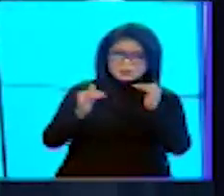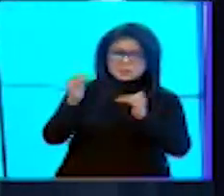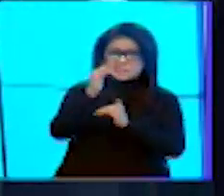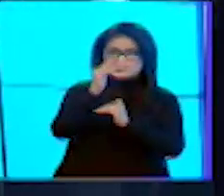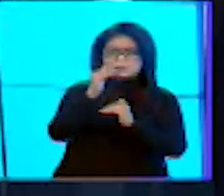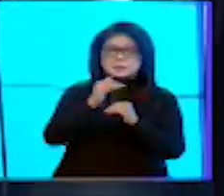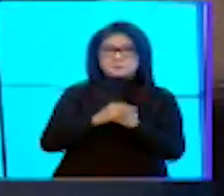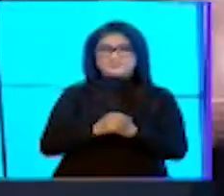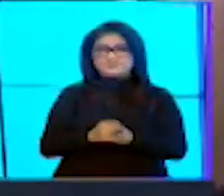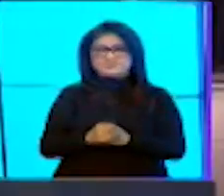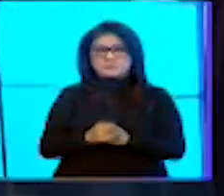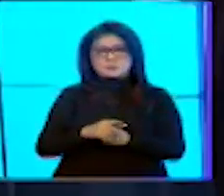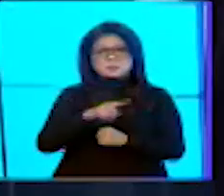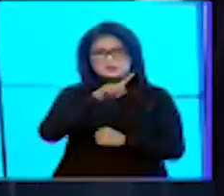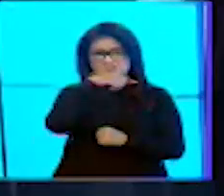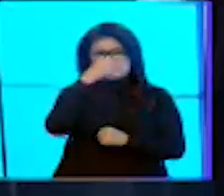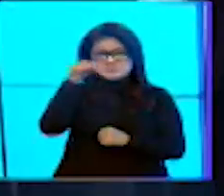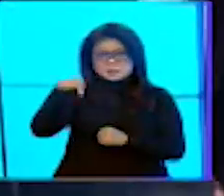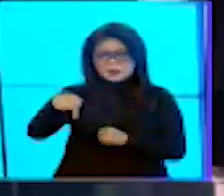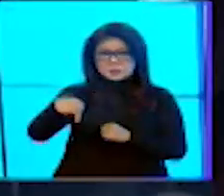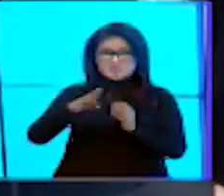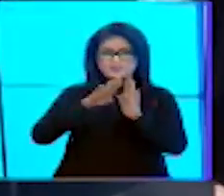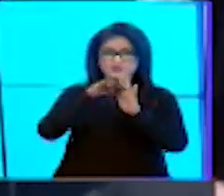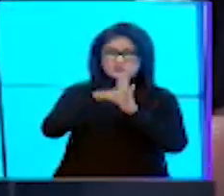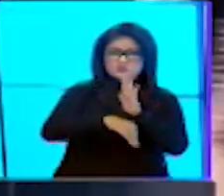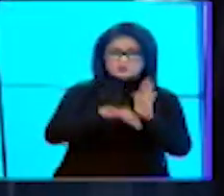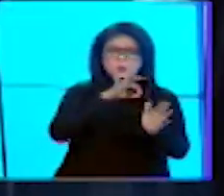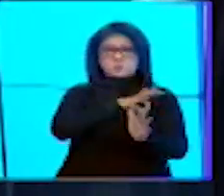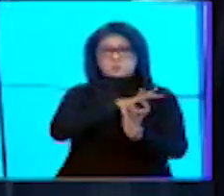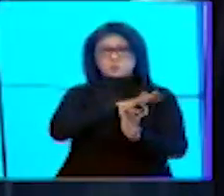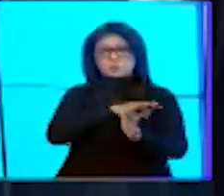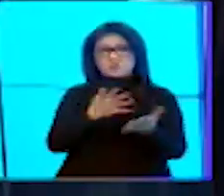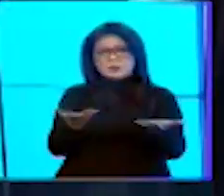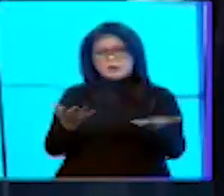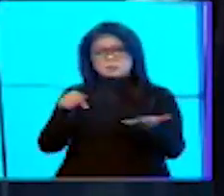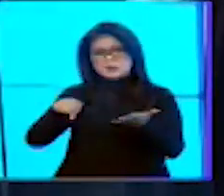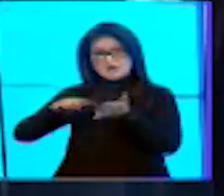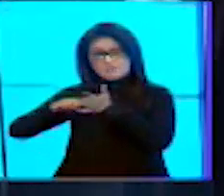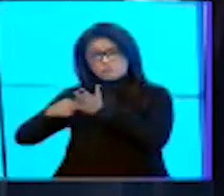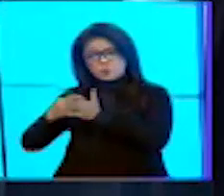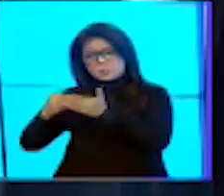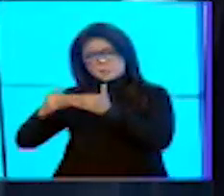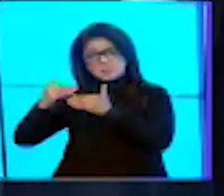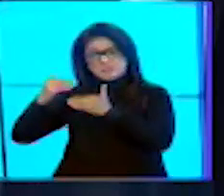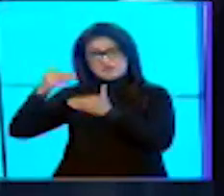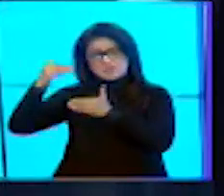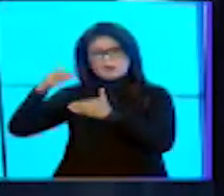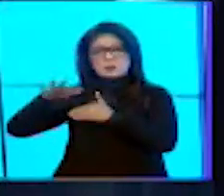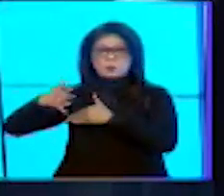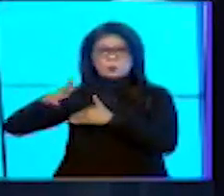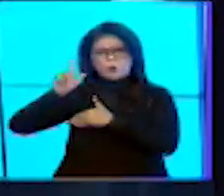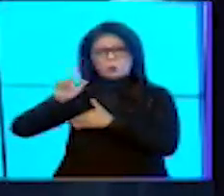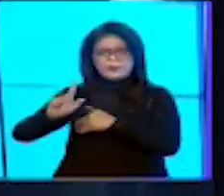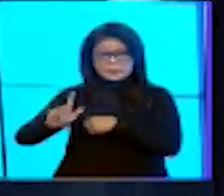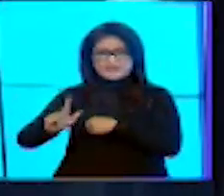nggak kayak sekarang, pokoknya mah turun drastis. Kalau sekarang udah mulai lagi, ya penghasilan lumayan lah dibanding 2020